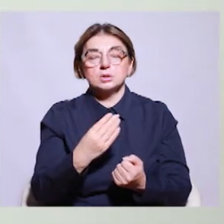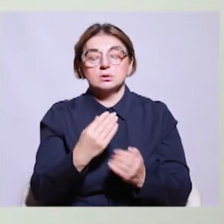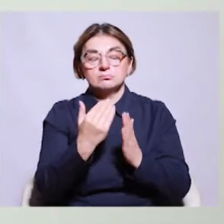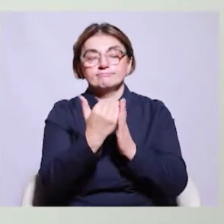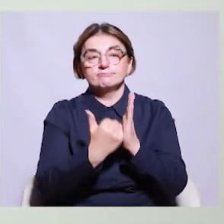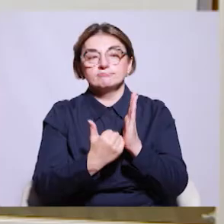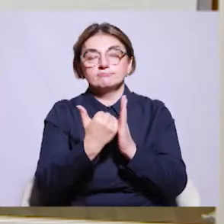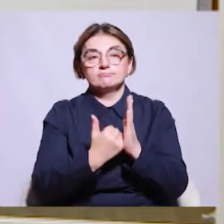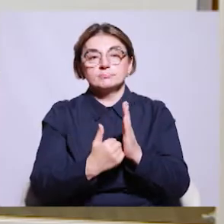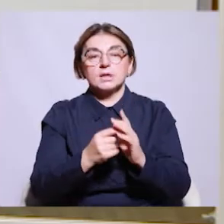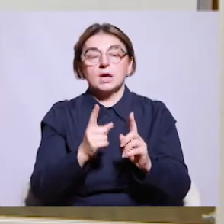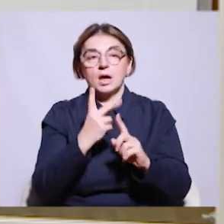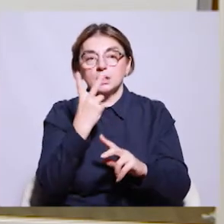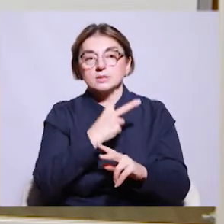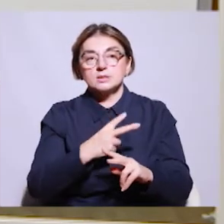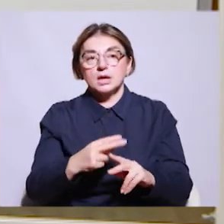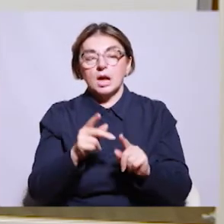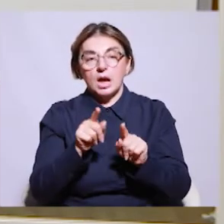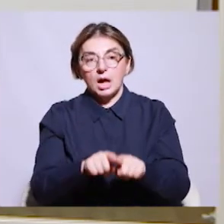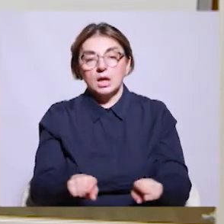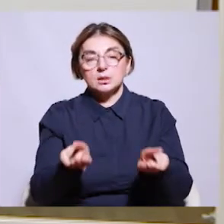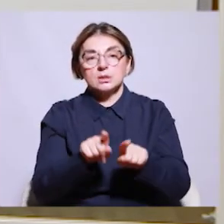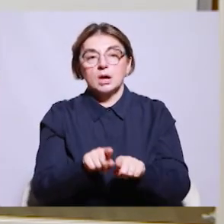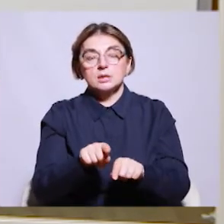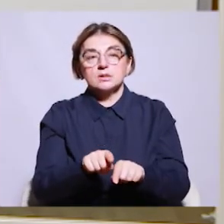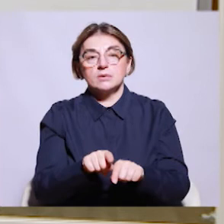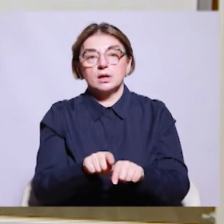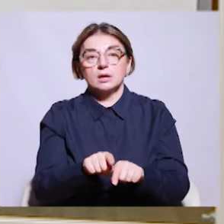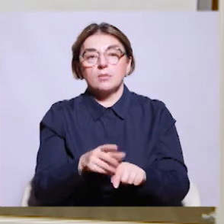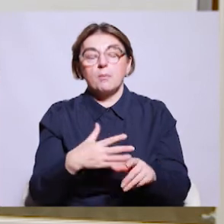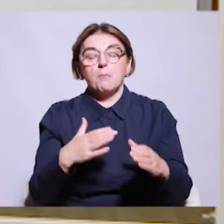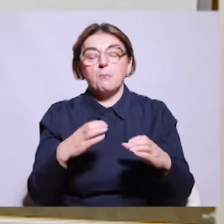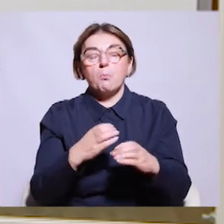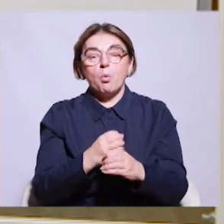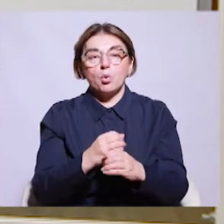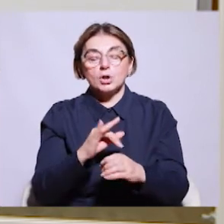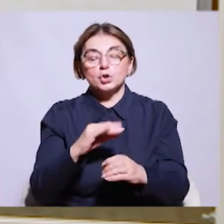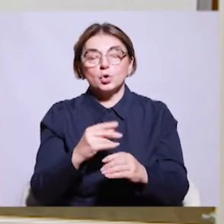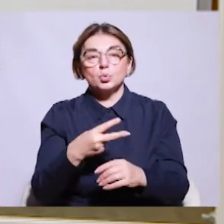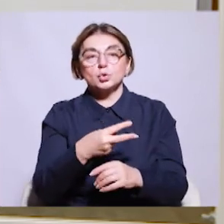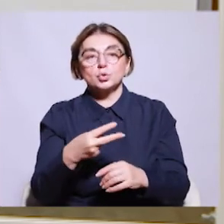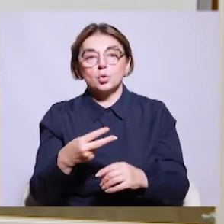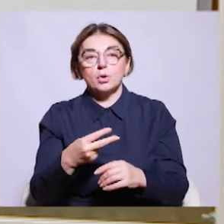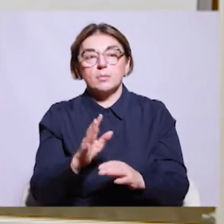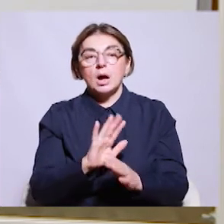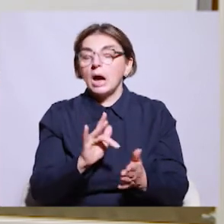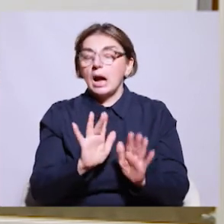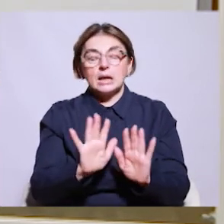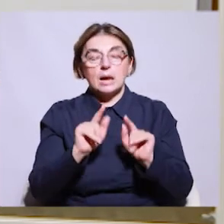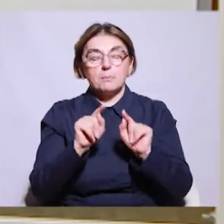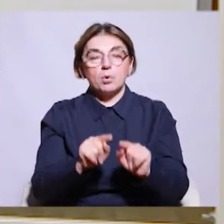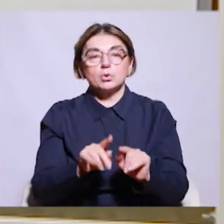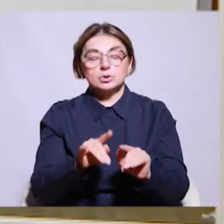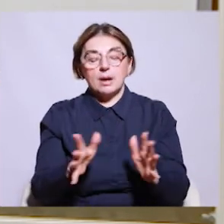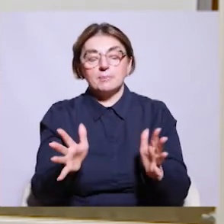ნალექის სახით. ანუ აქაც ანალოგიურად მოკლე იონური ტოლობა არამხოლოდ